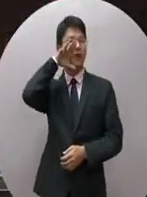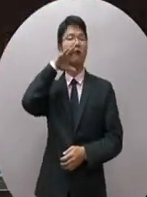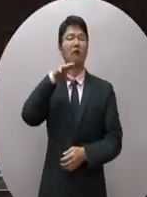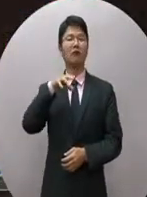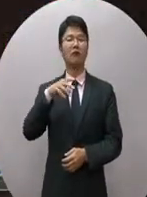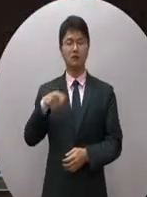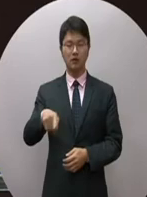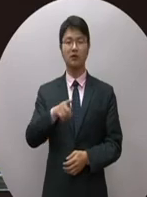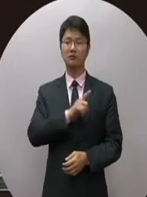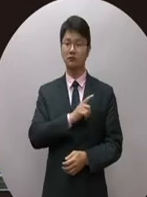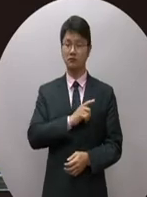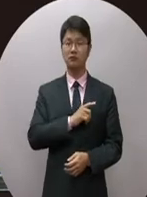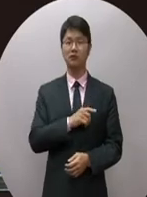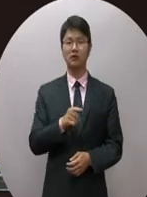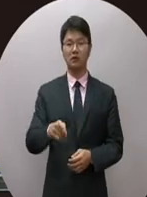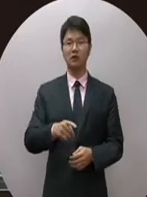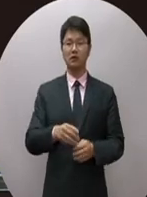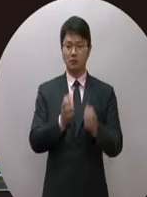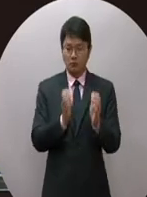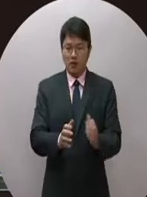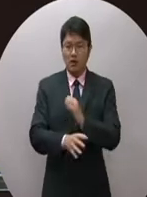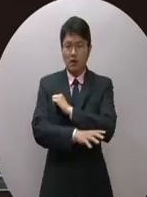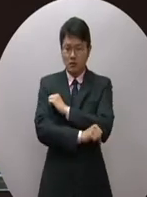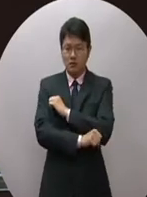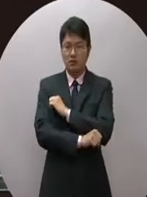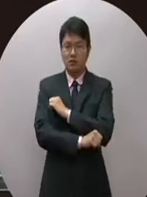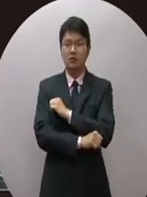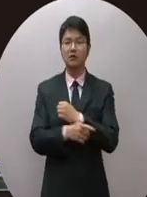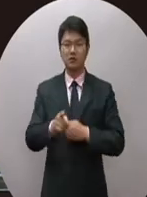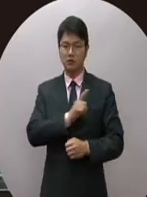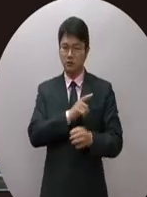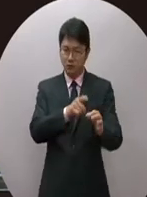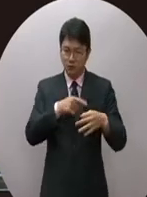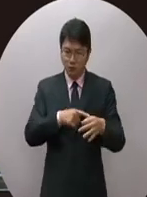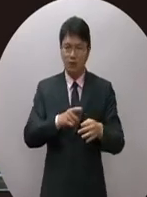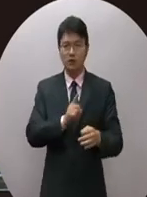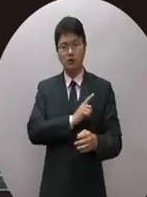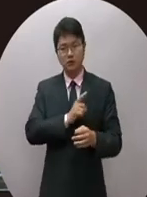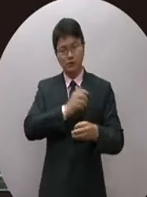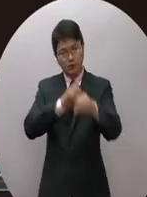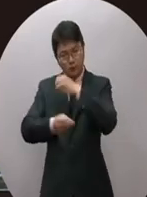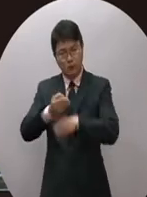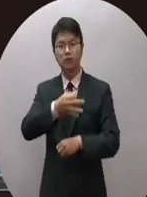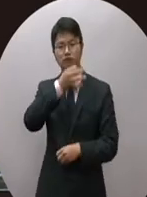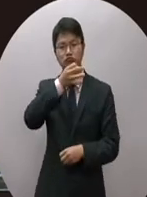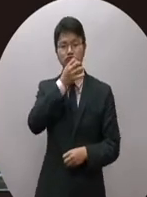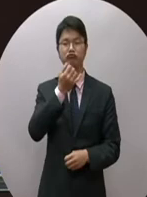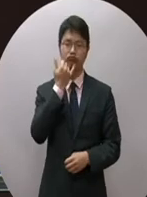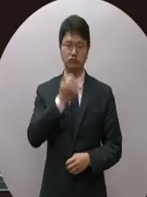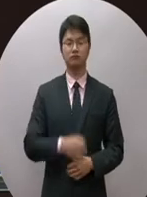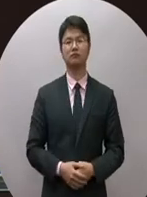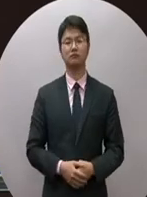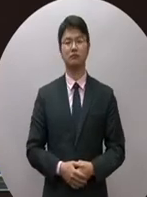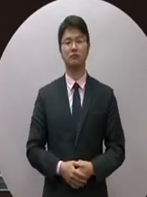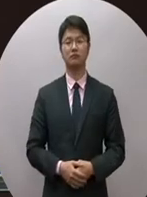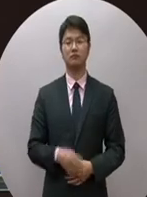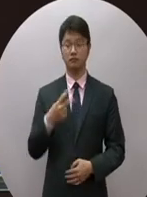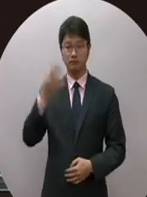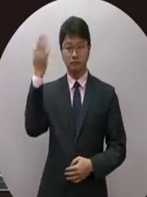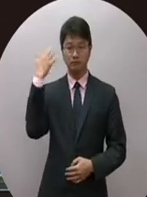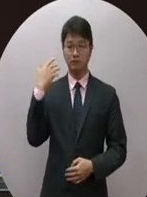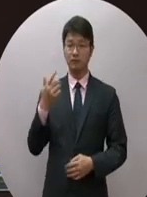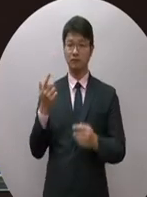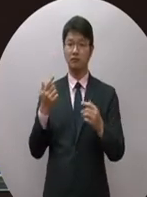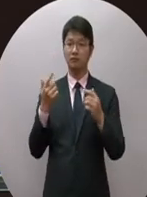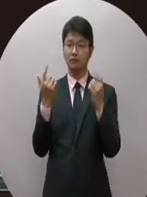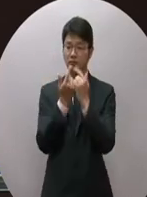生根、发展、茁壮，自给自足。我们看到过去台北县的平